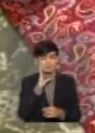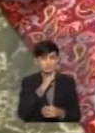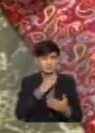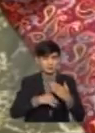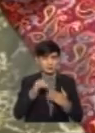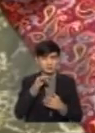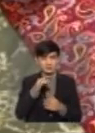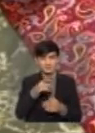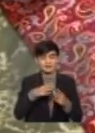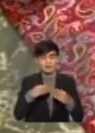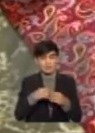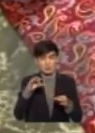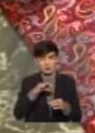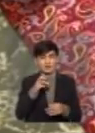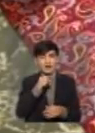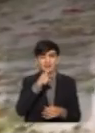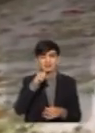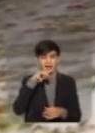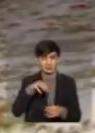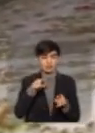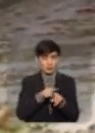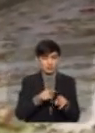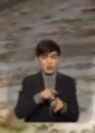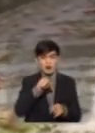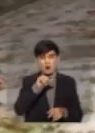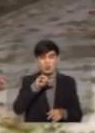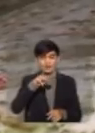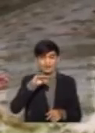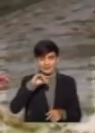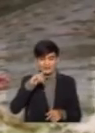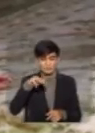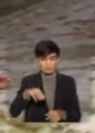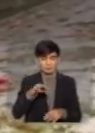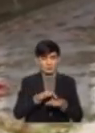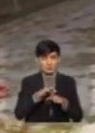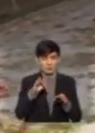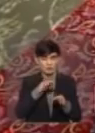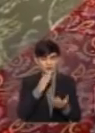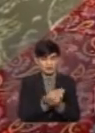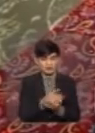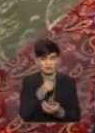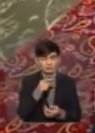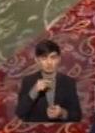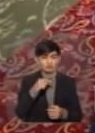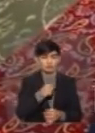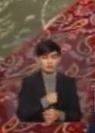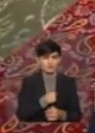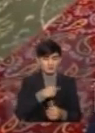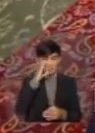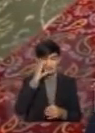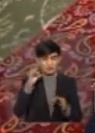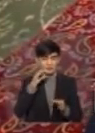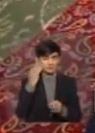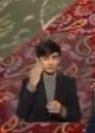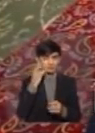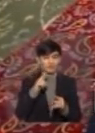Бұл отбасындағы Азатта аутизм дертіне шалдыққан. Азат өте бауырмал әрі сезімтал бала екенін айтады анасы. Азат